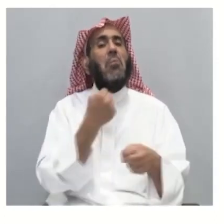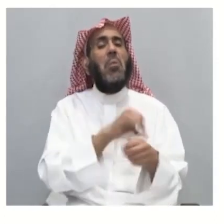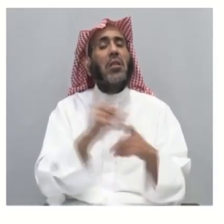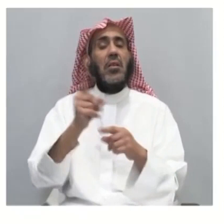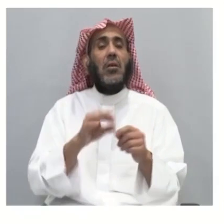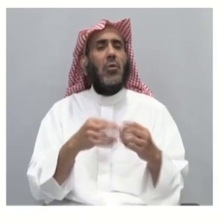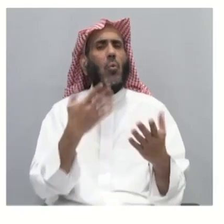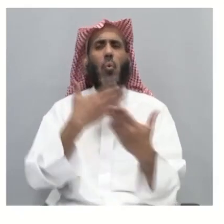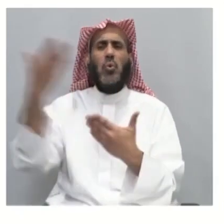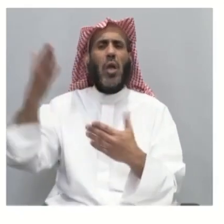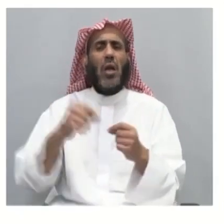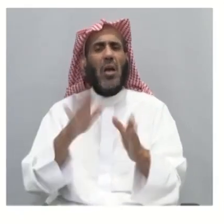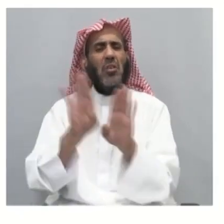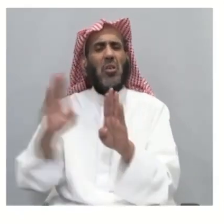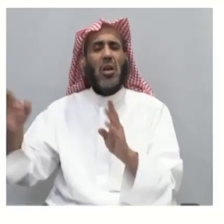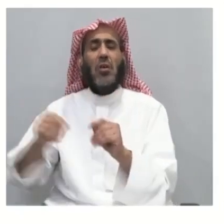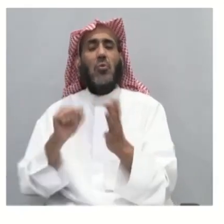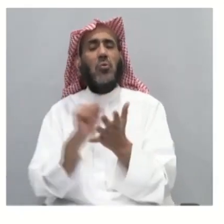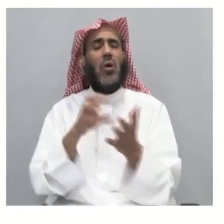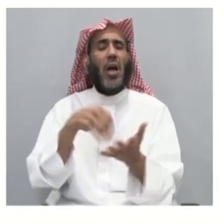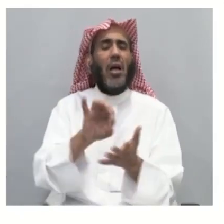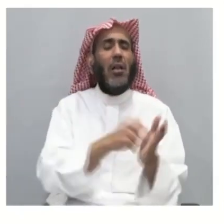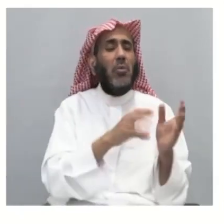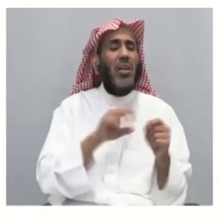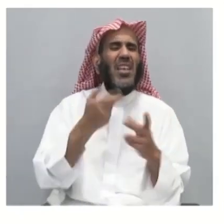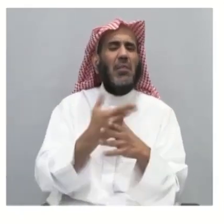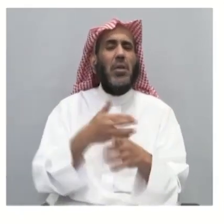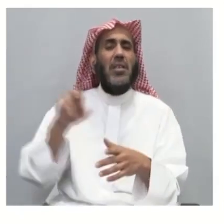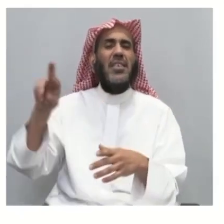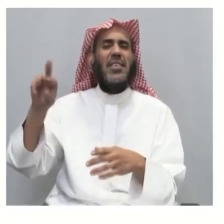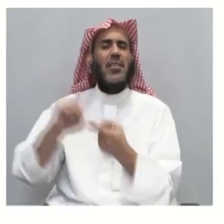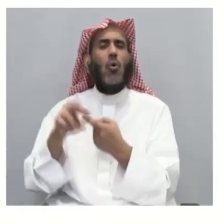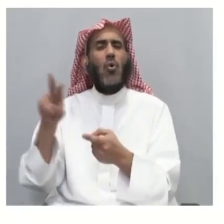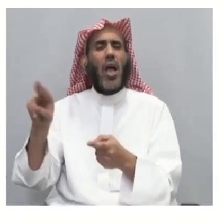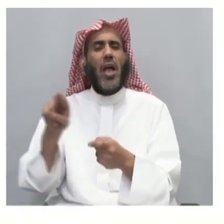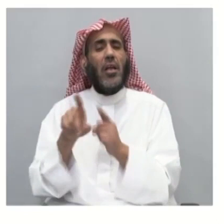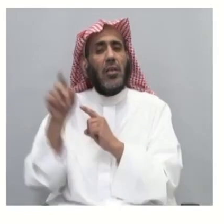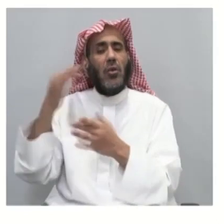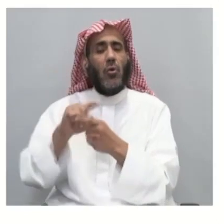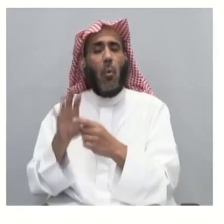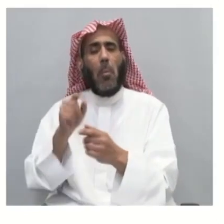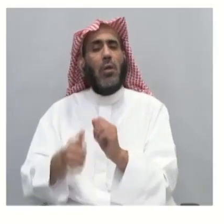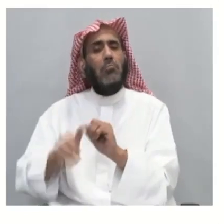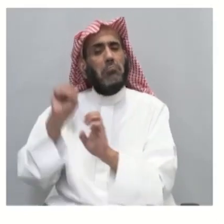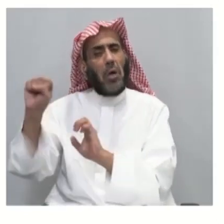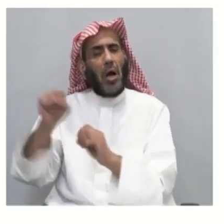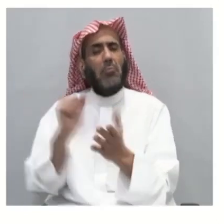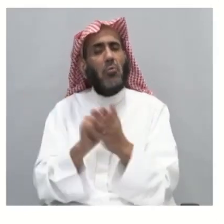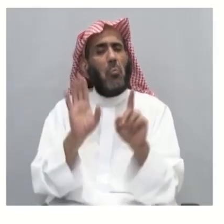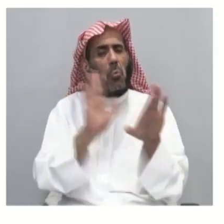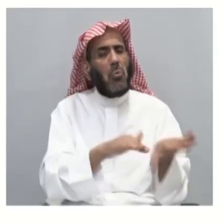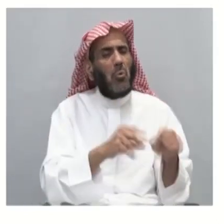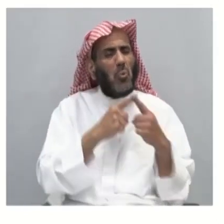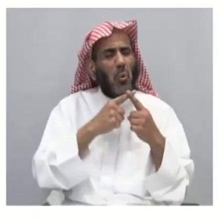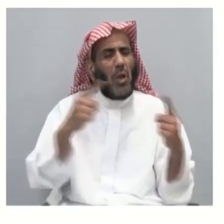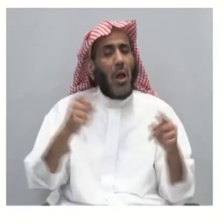الجيران وسكان المدينه البلديه لان الزوجين هما اللذان يستحقان المنزل لمكوث هما